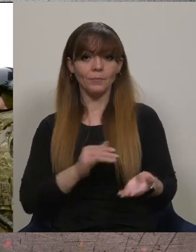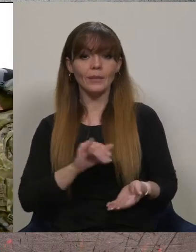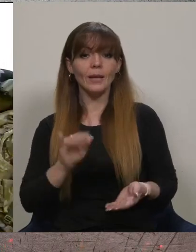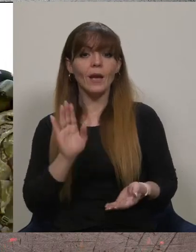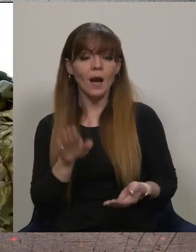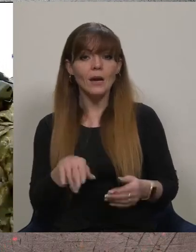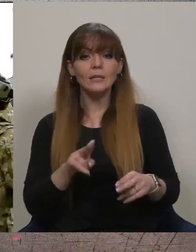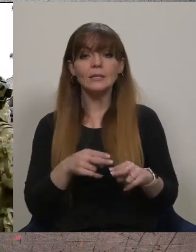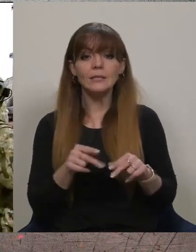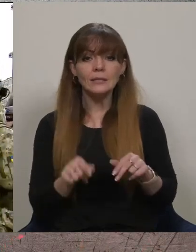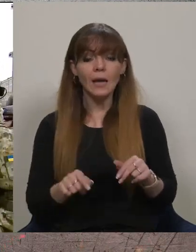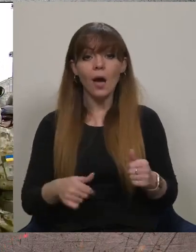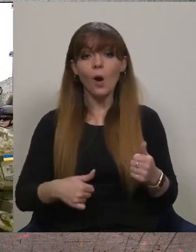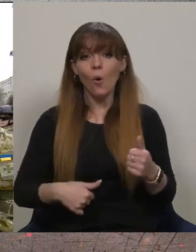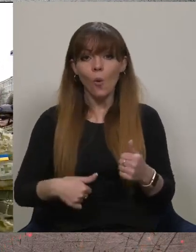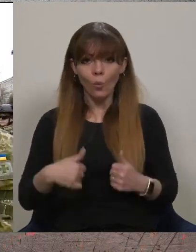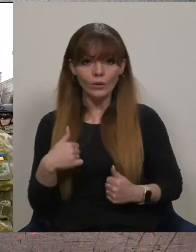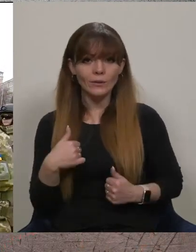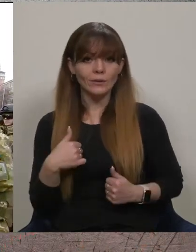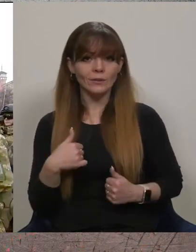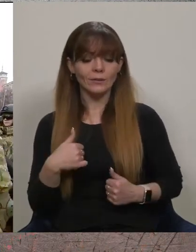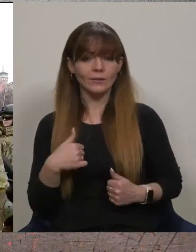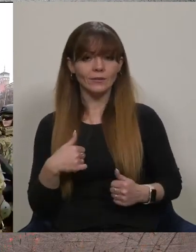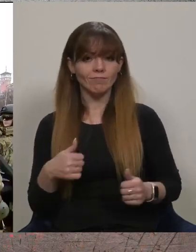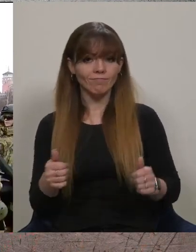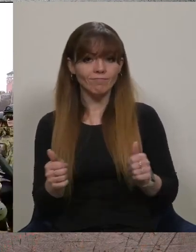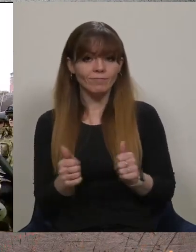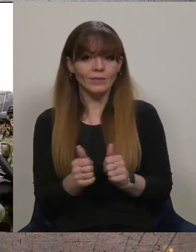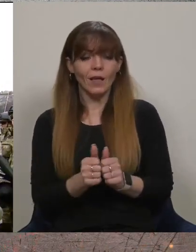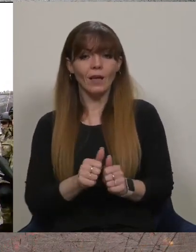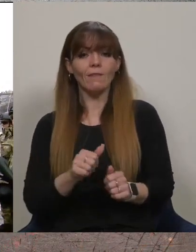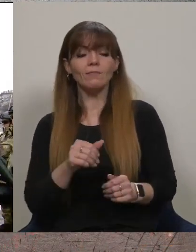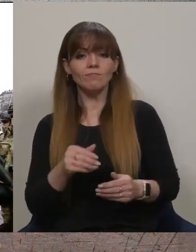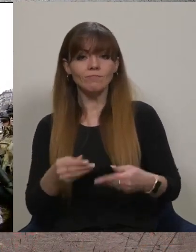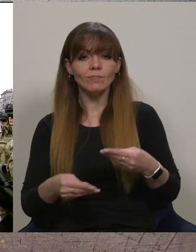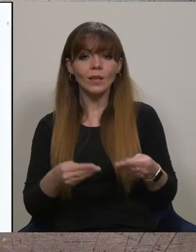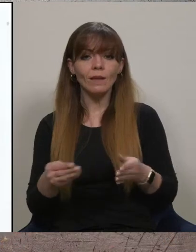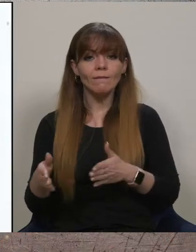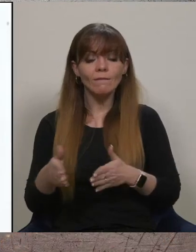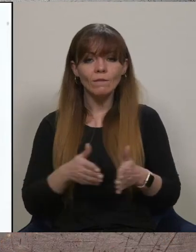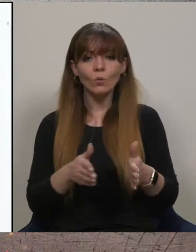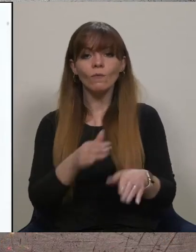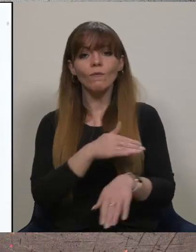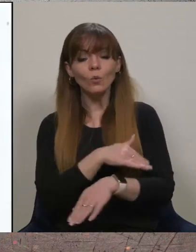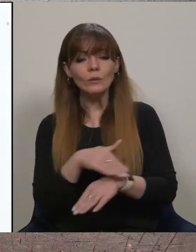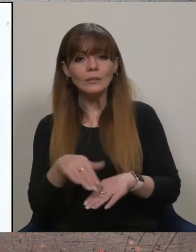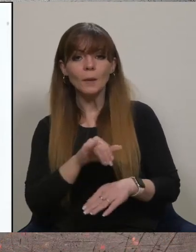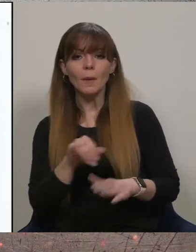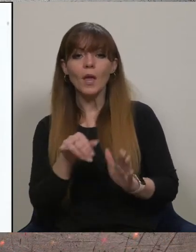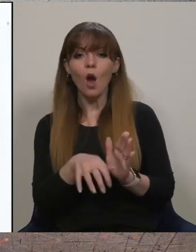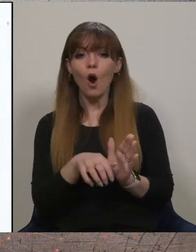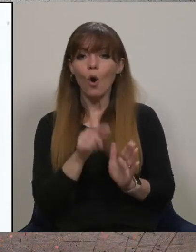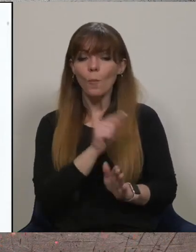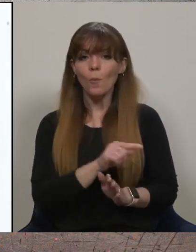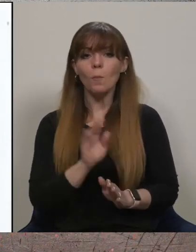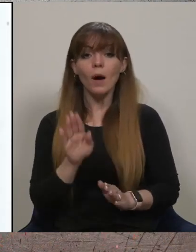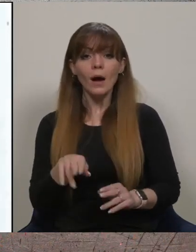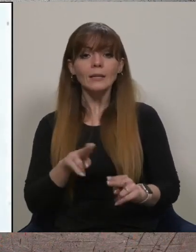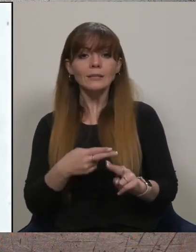ця гордість йде вулицями і окопами, хай ця гордість